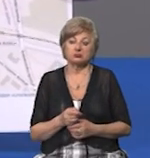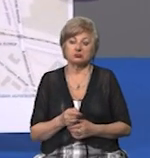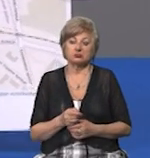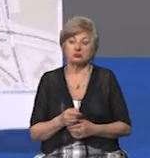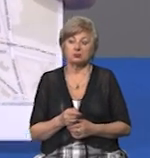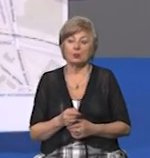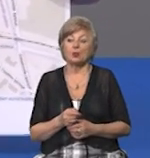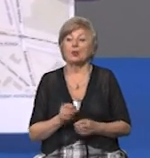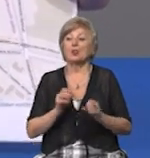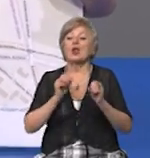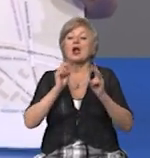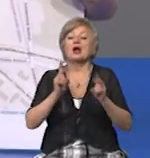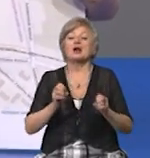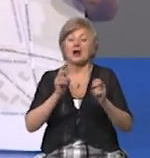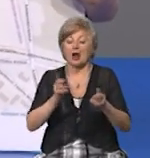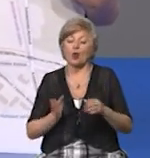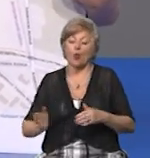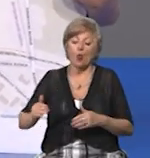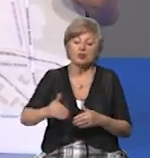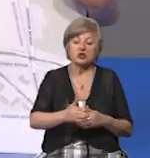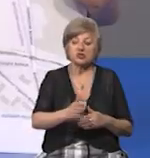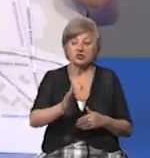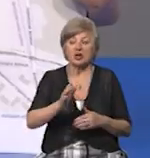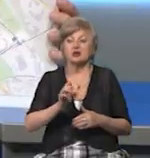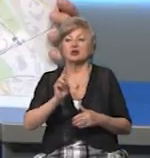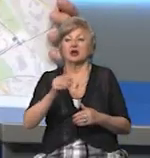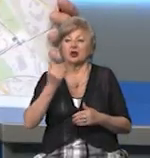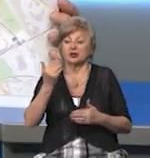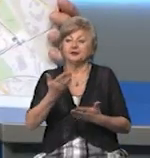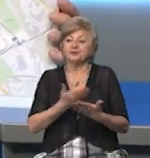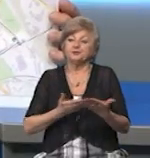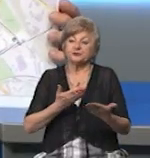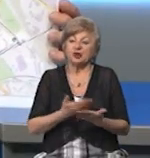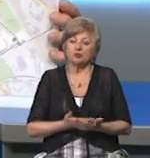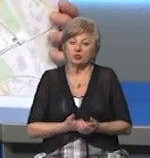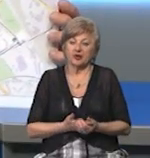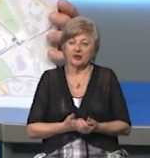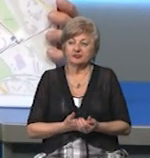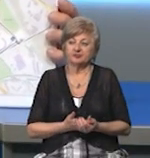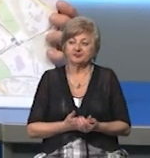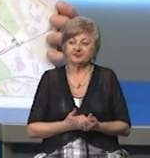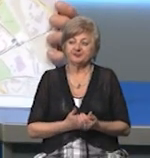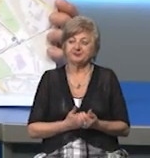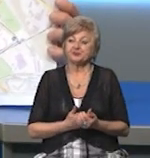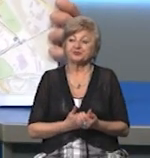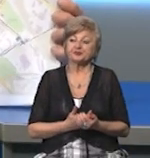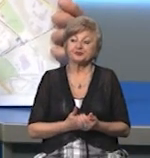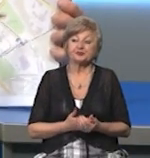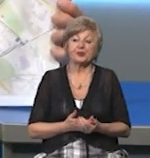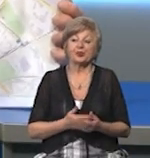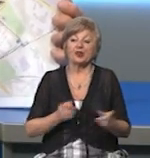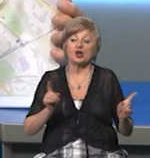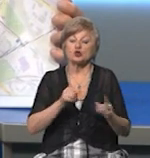Пропозиція. Як об'їжджати і як рекомендує управління транспорту? Наскільки тут збігаються, наскільки не збігаються?